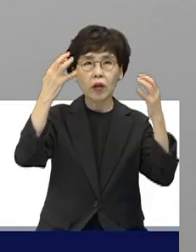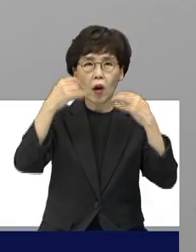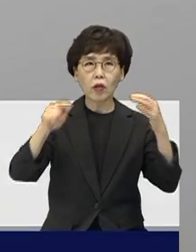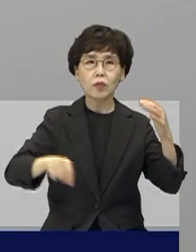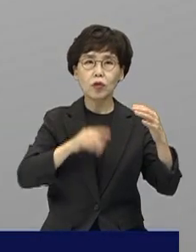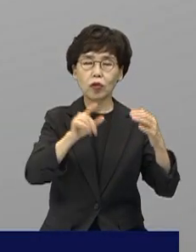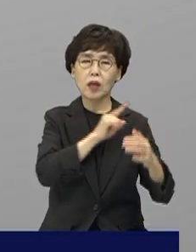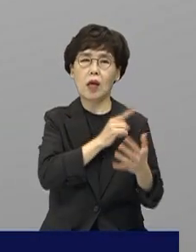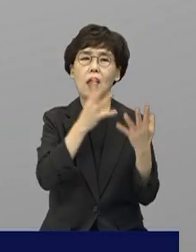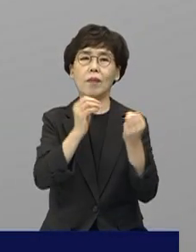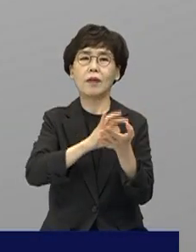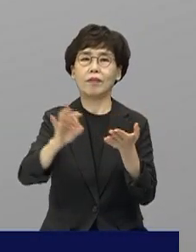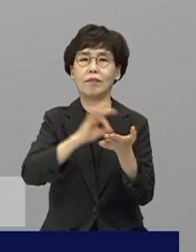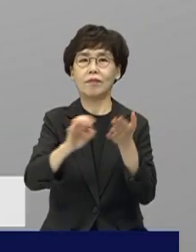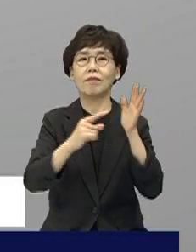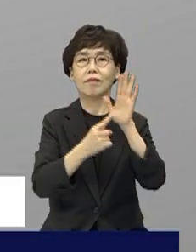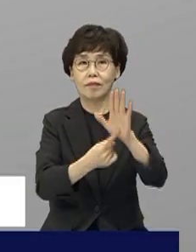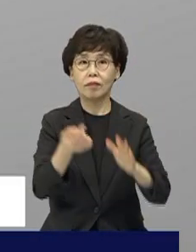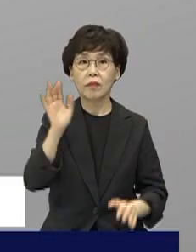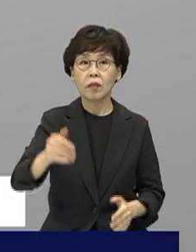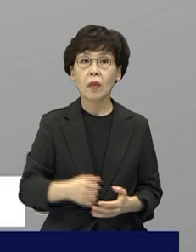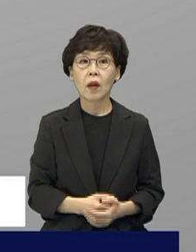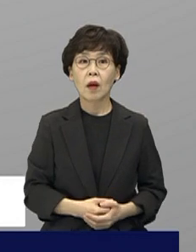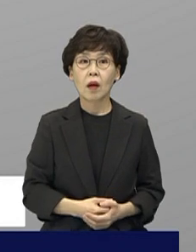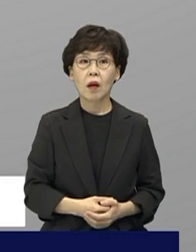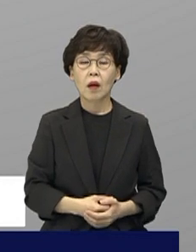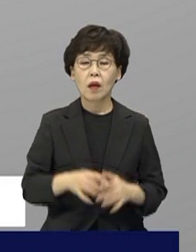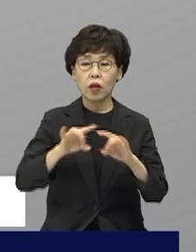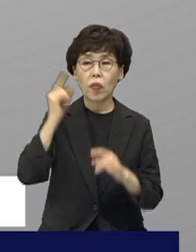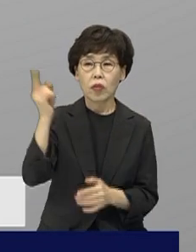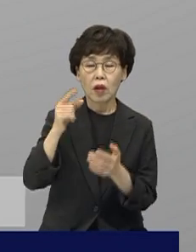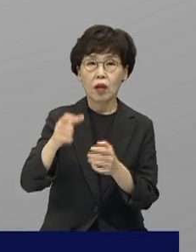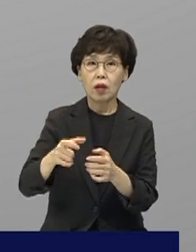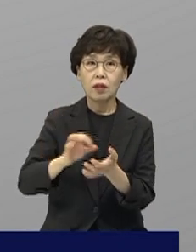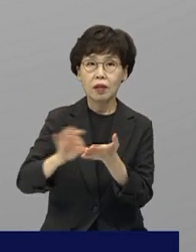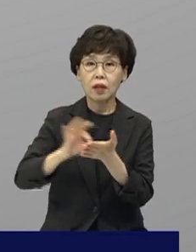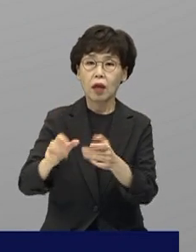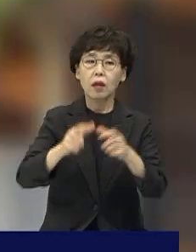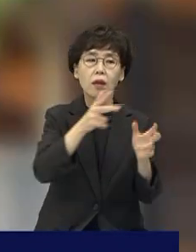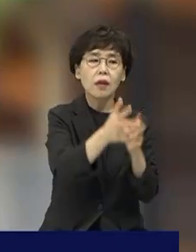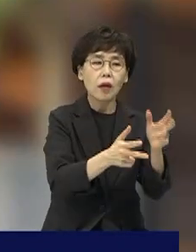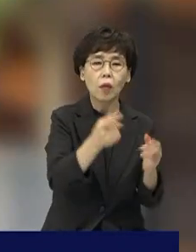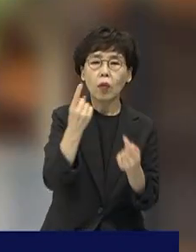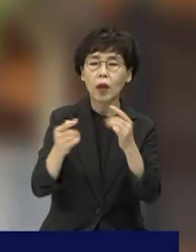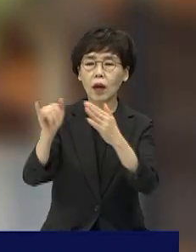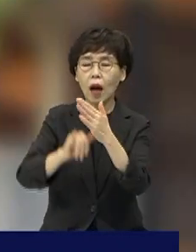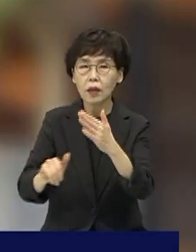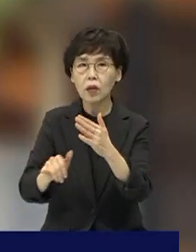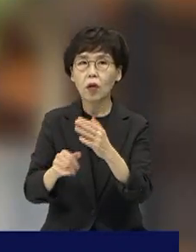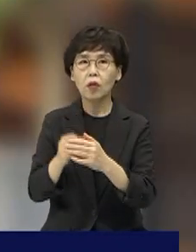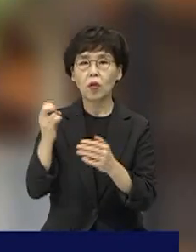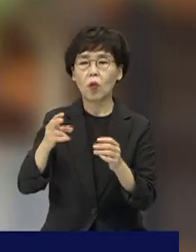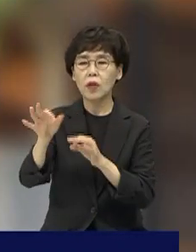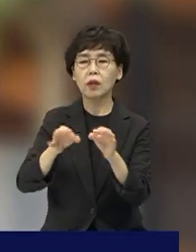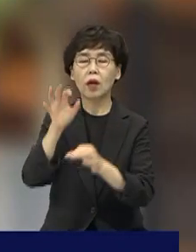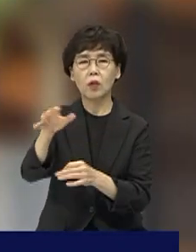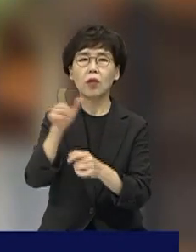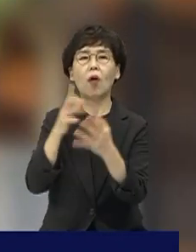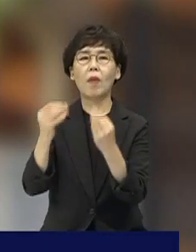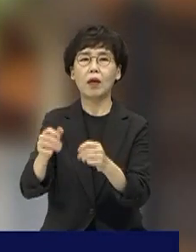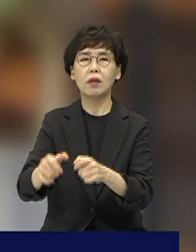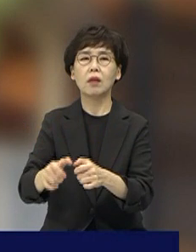가운데 최대치를 찍은 것으로 알려졌는데요. 늘어난 전력 사용량은 산업용보다 가정용과 상업시설에서 더 쓴 것으로